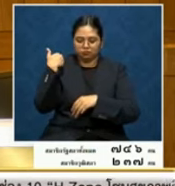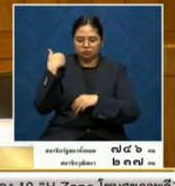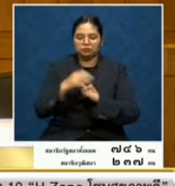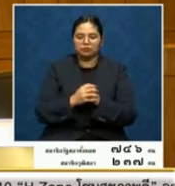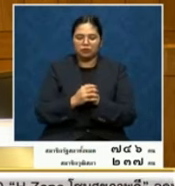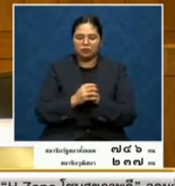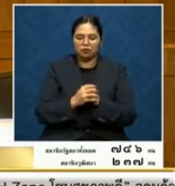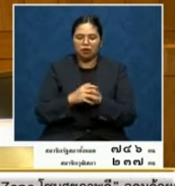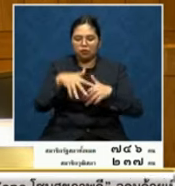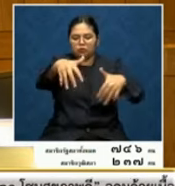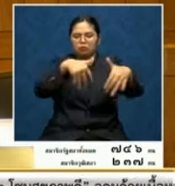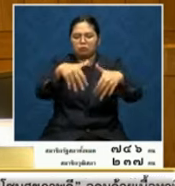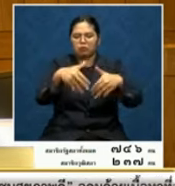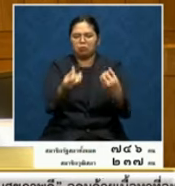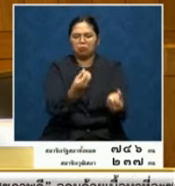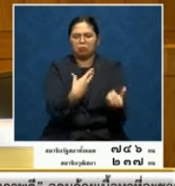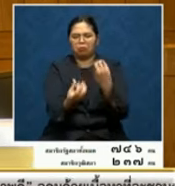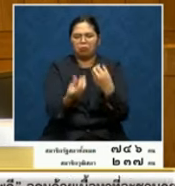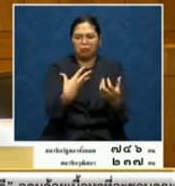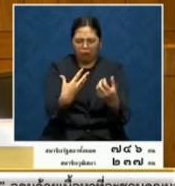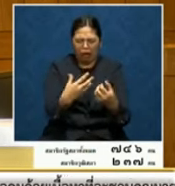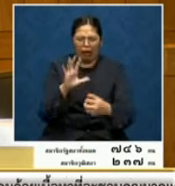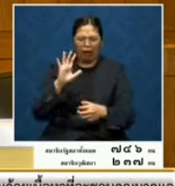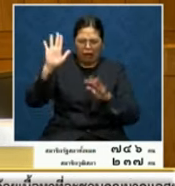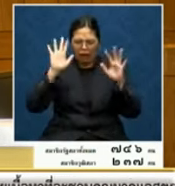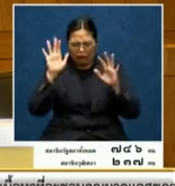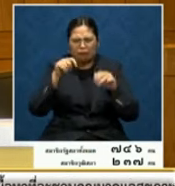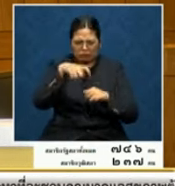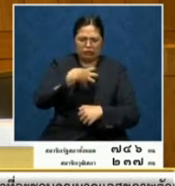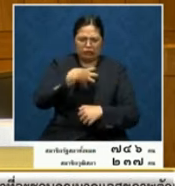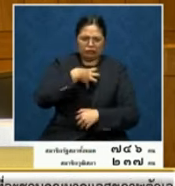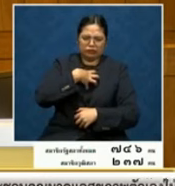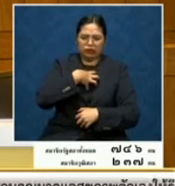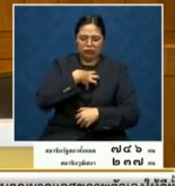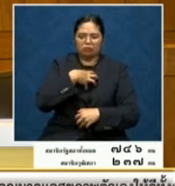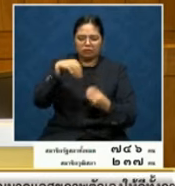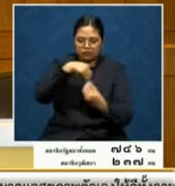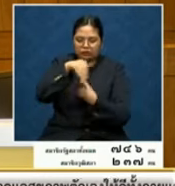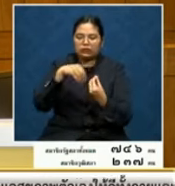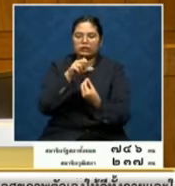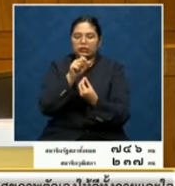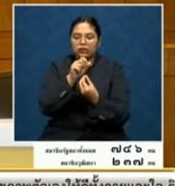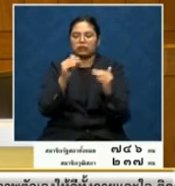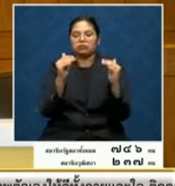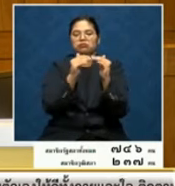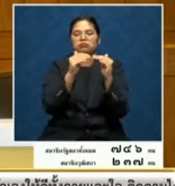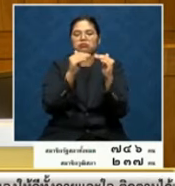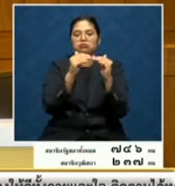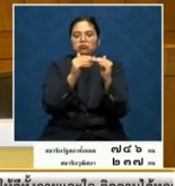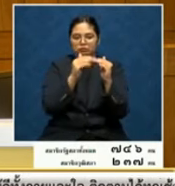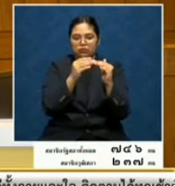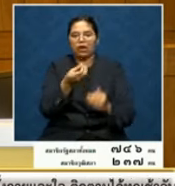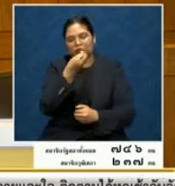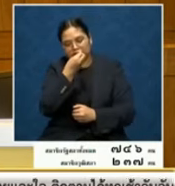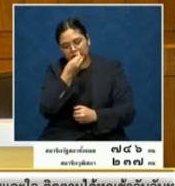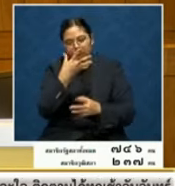จากพี่น้องประชาชนอย่างมากไม่ด้อยไปกว่าเรื่องของเศรษฐกิจที่ไม่ดีปัญหาเรื่องปากท้องของพี่น้องประชาช